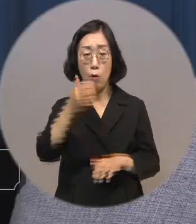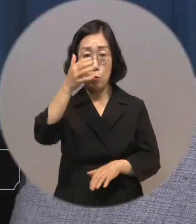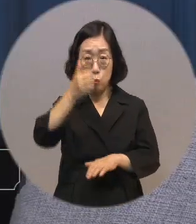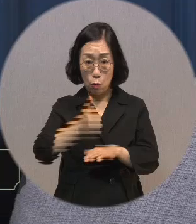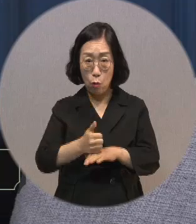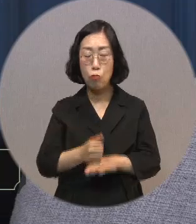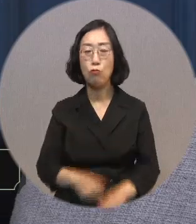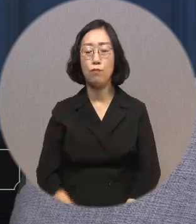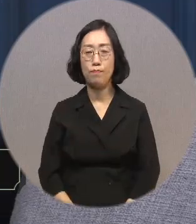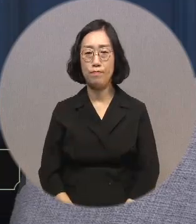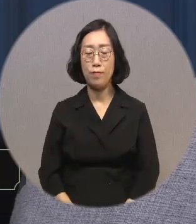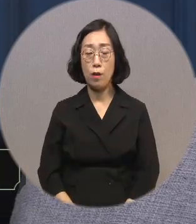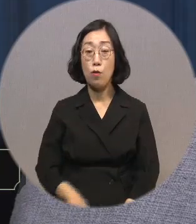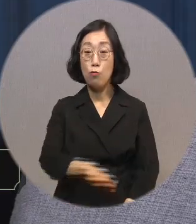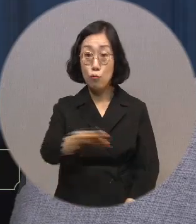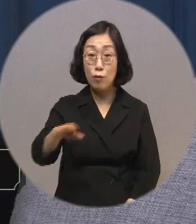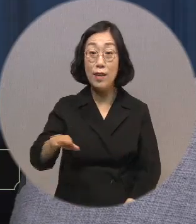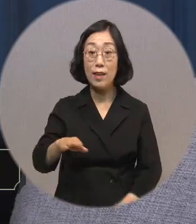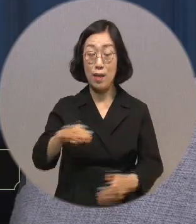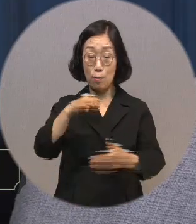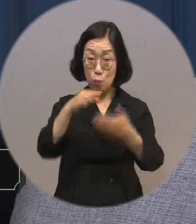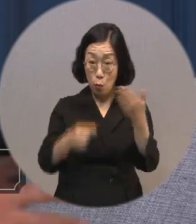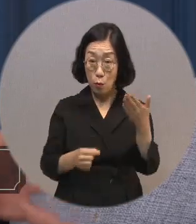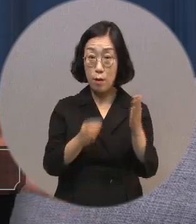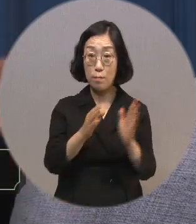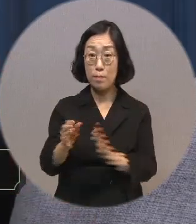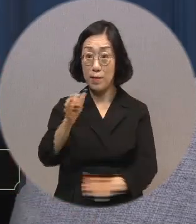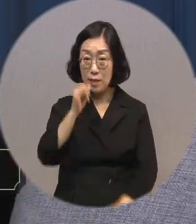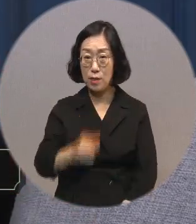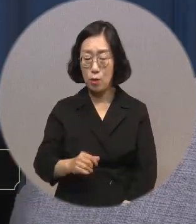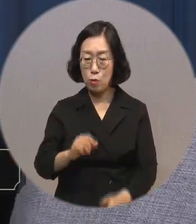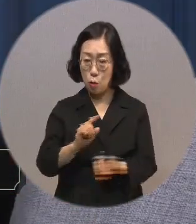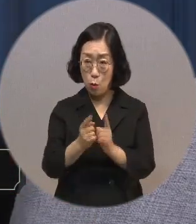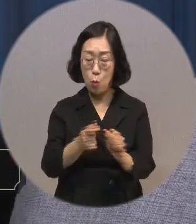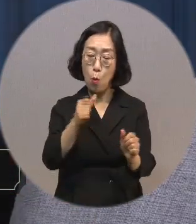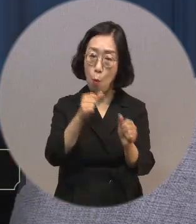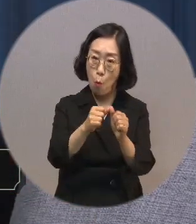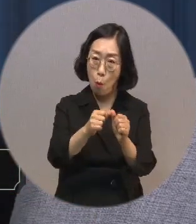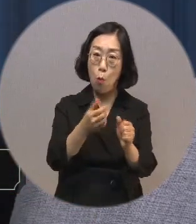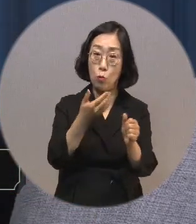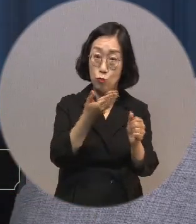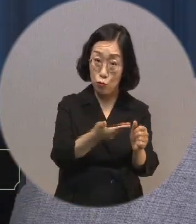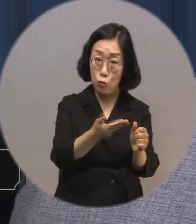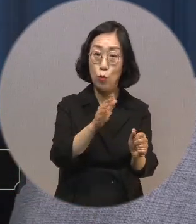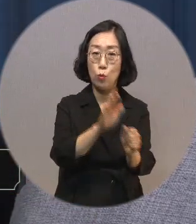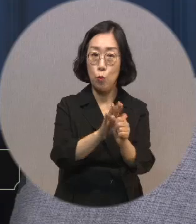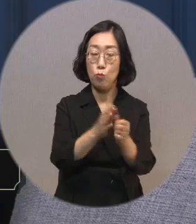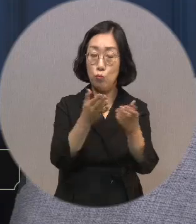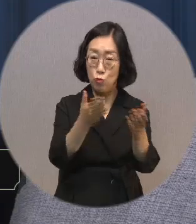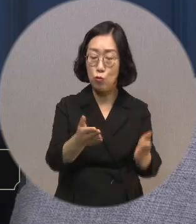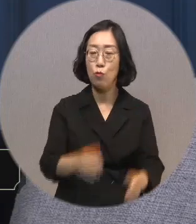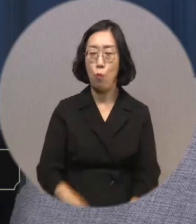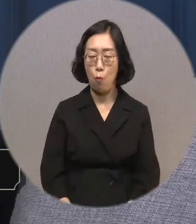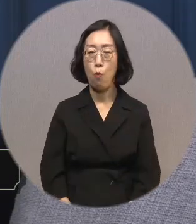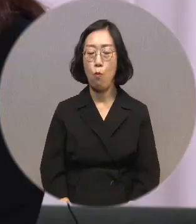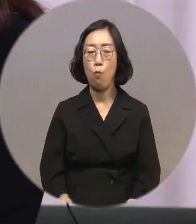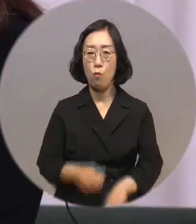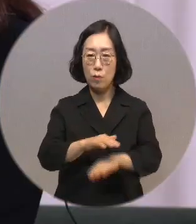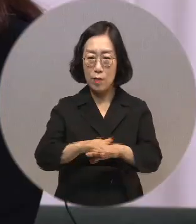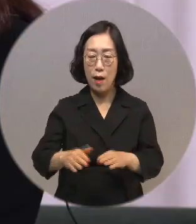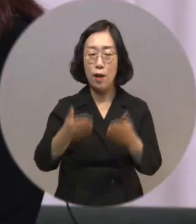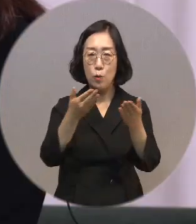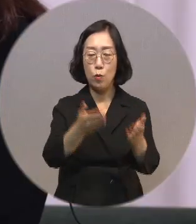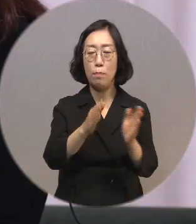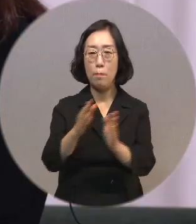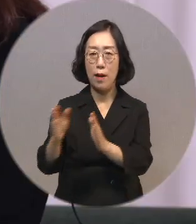오신 분들도 이제 이렇게 은희쌤 같은 분이 함께 멘토링 해주면서 온보딩, 아까 말씀해 주셨던 3개월의 온보딩이 너무 중요한 거예요. 네.